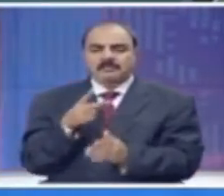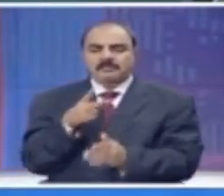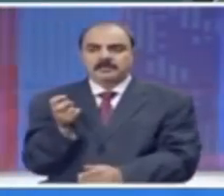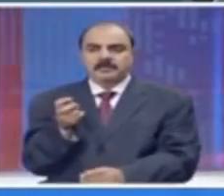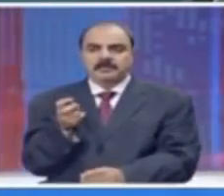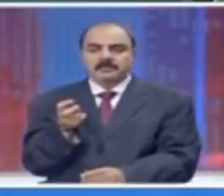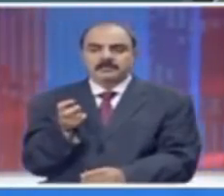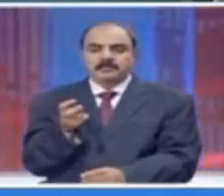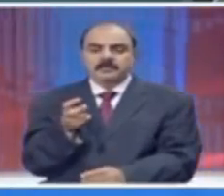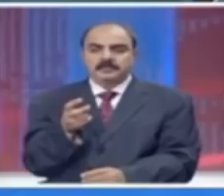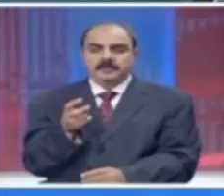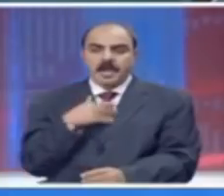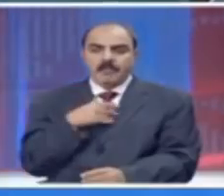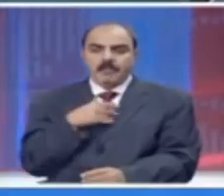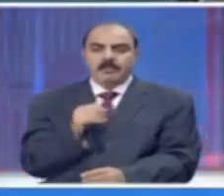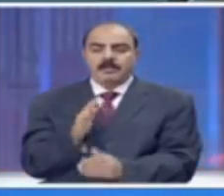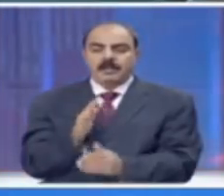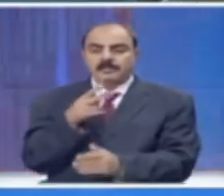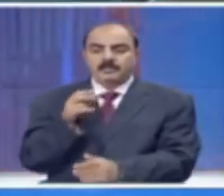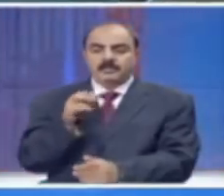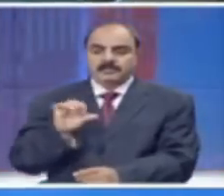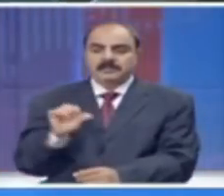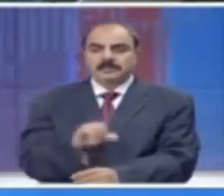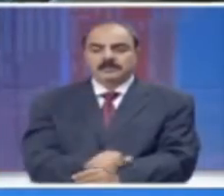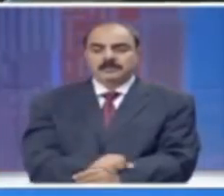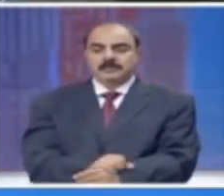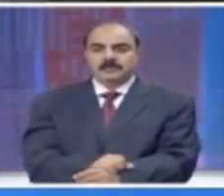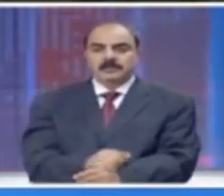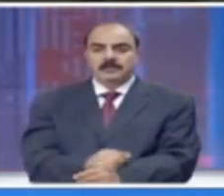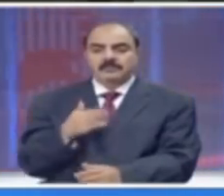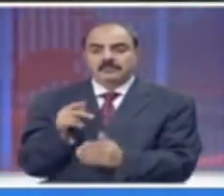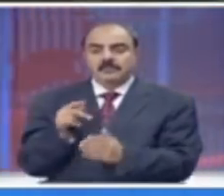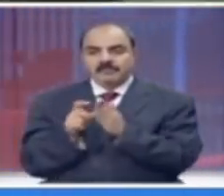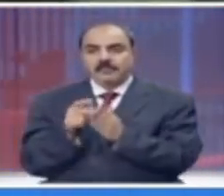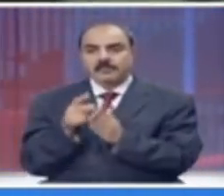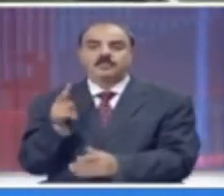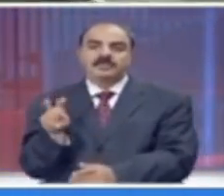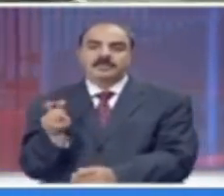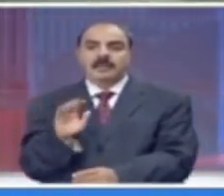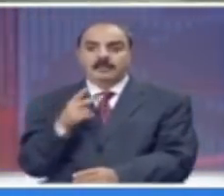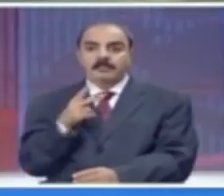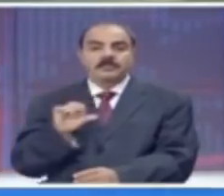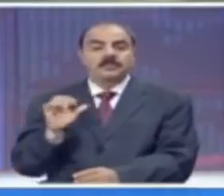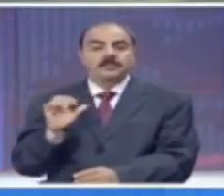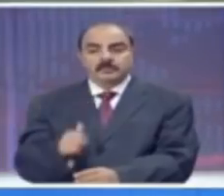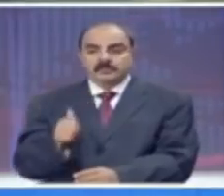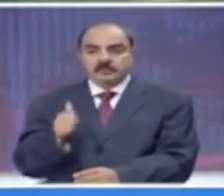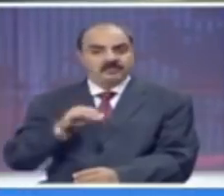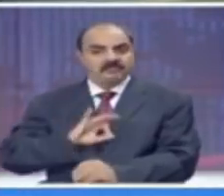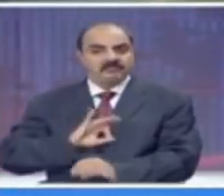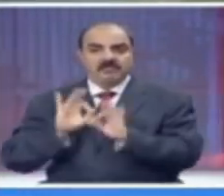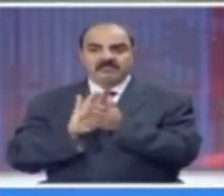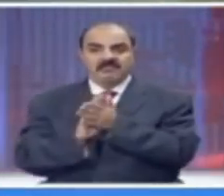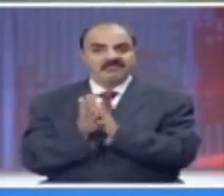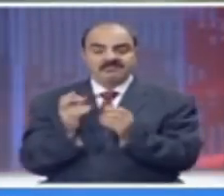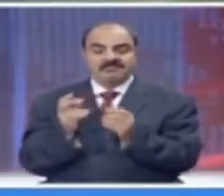200، وسوف يفوز عذرا ب 290 صوتا، والفائز يحتاج إلى 270 صوتا في المجمع